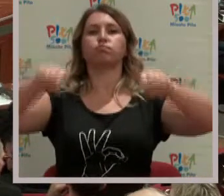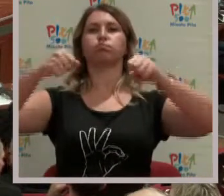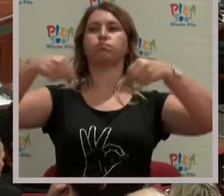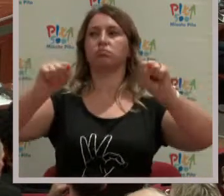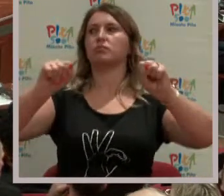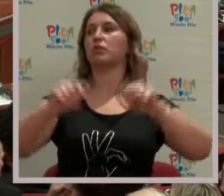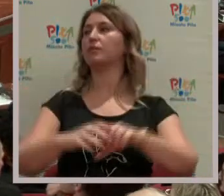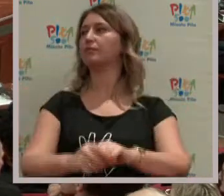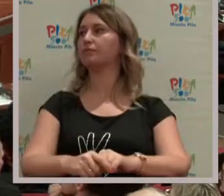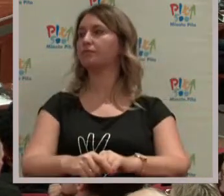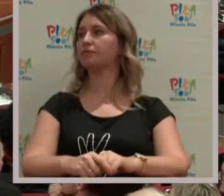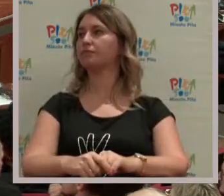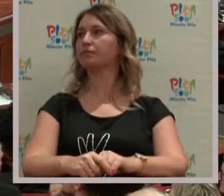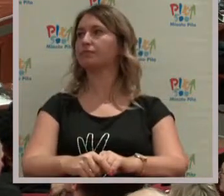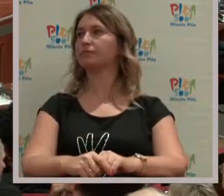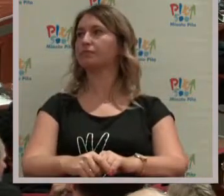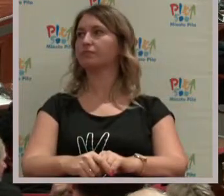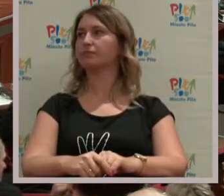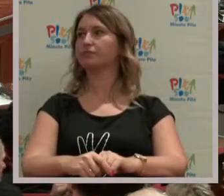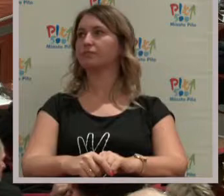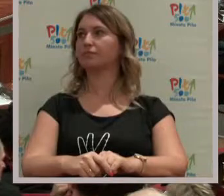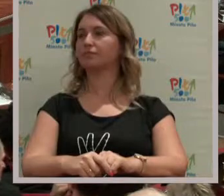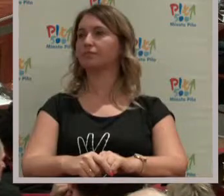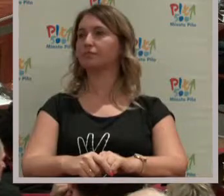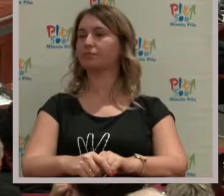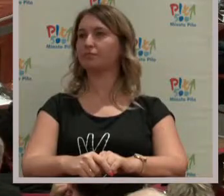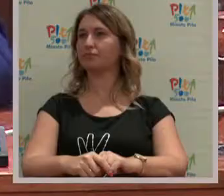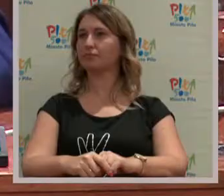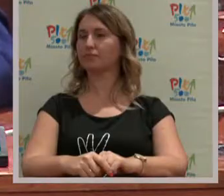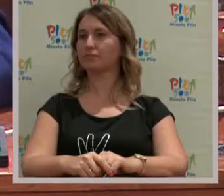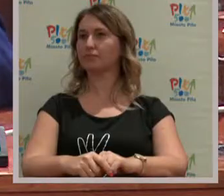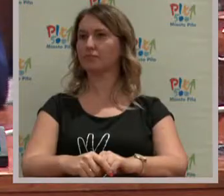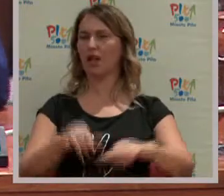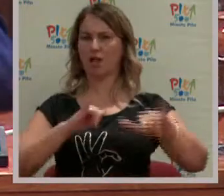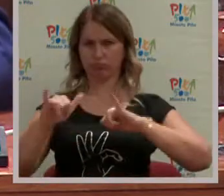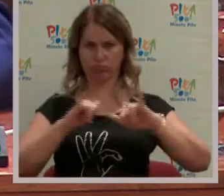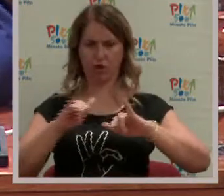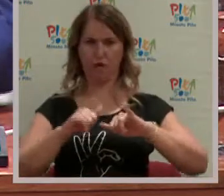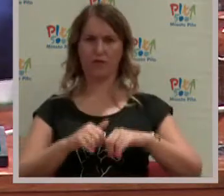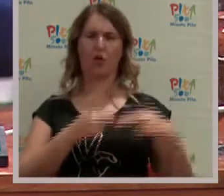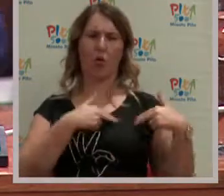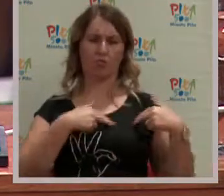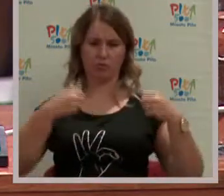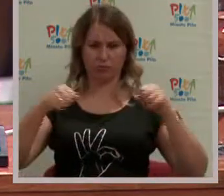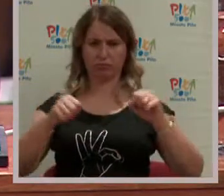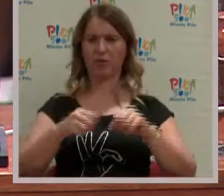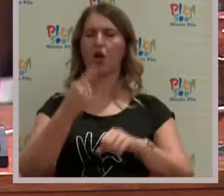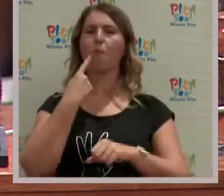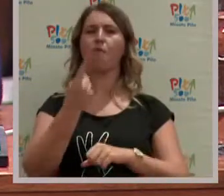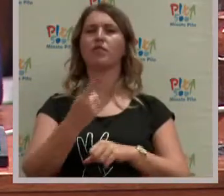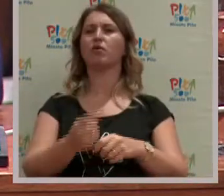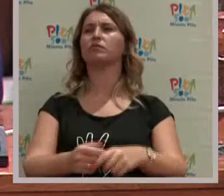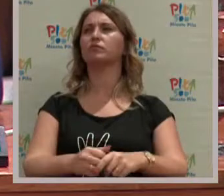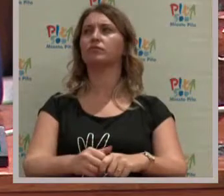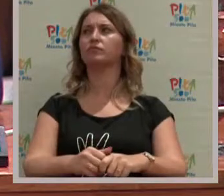Trzeba przyznać, że szefostwo Głównej Komisji Sportu Żużlowego Polskiego Związku Motorowego udowodniło,